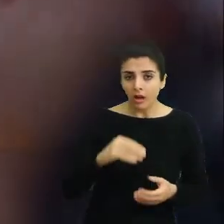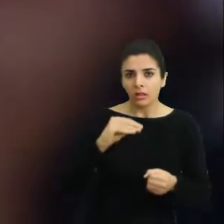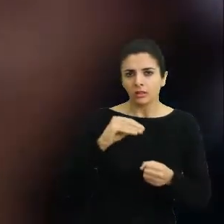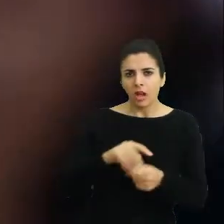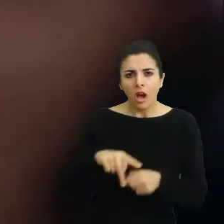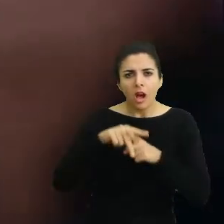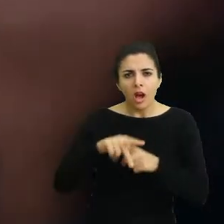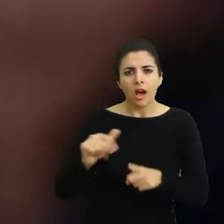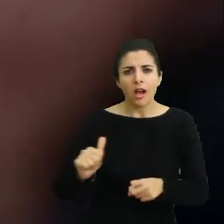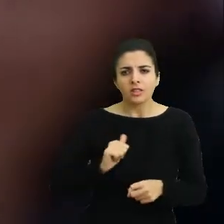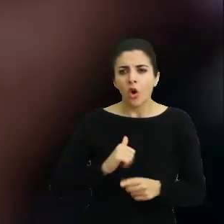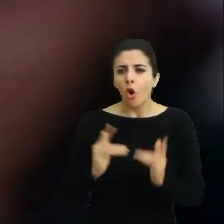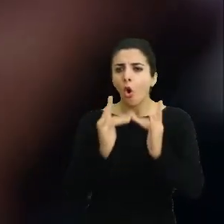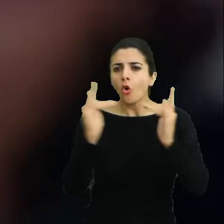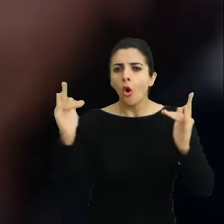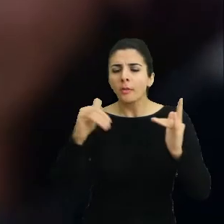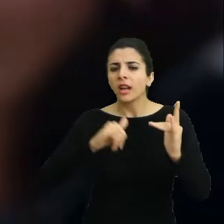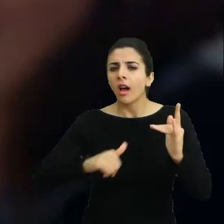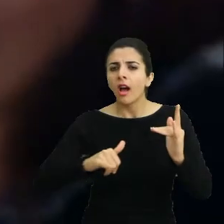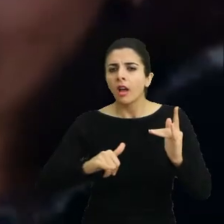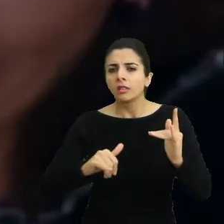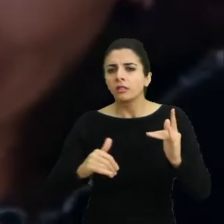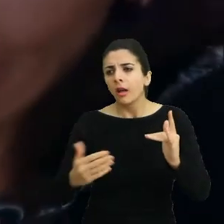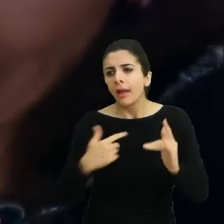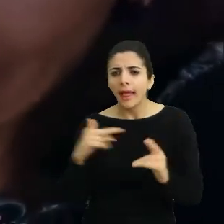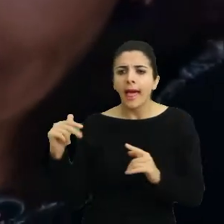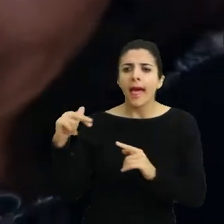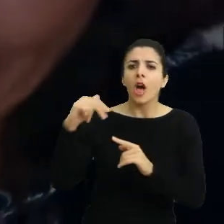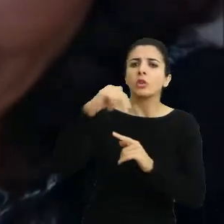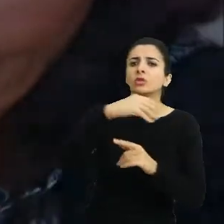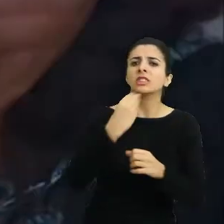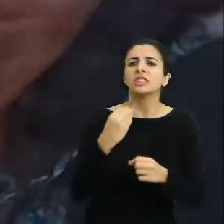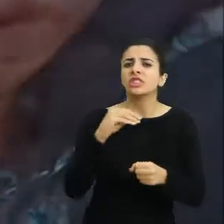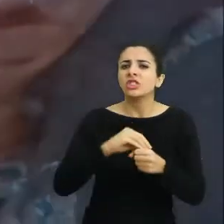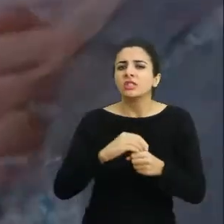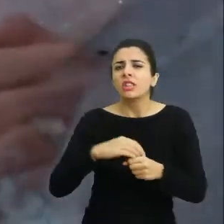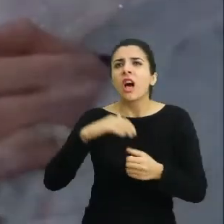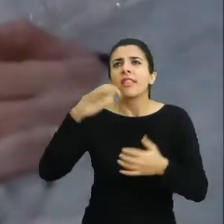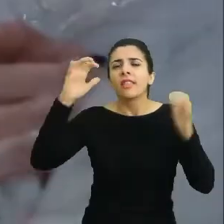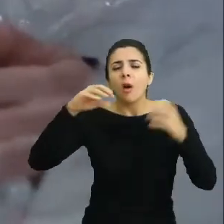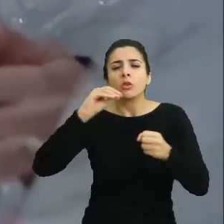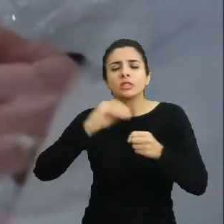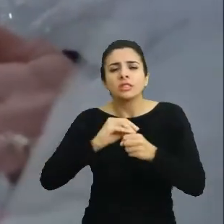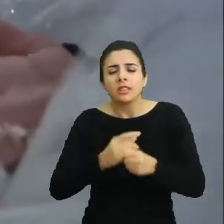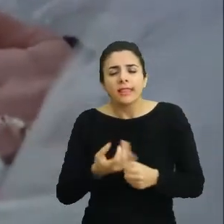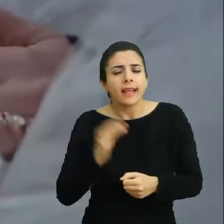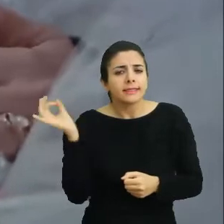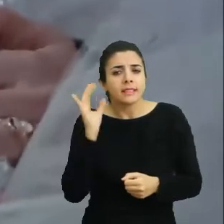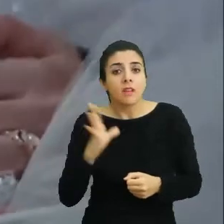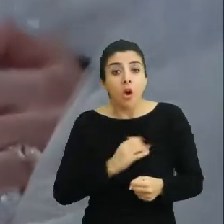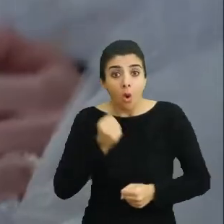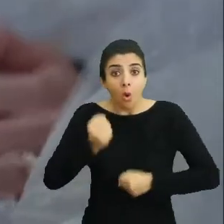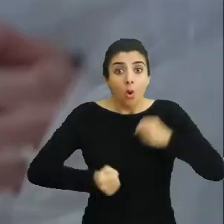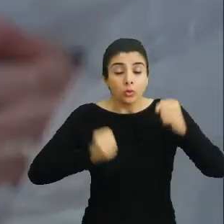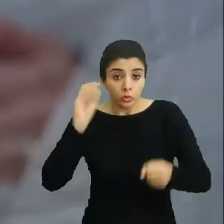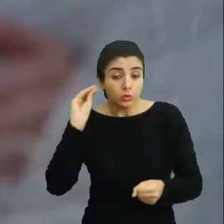süvari köprünün diplerinde. Geçer üstümüzden yağmur alan donanmalar kürek sesleriyle. Koşu